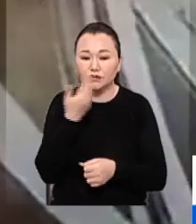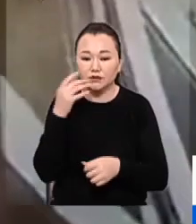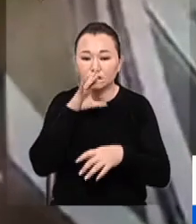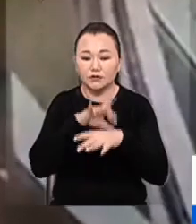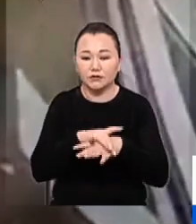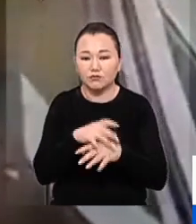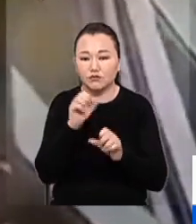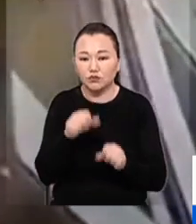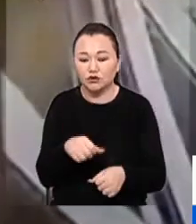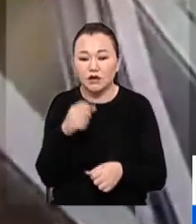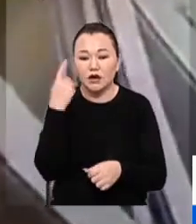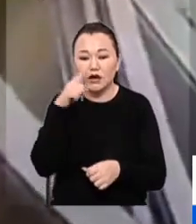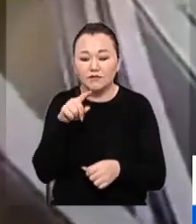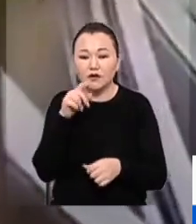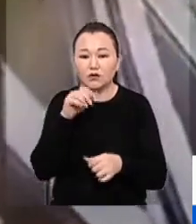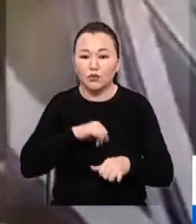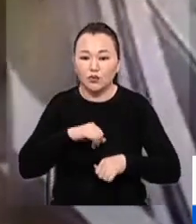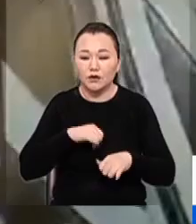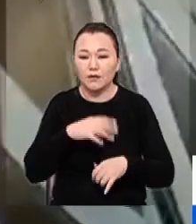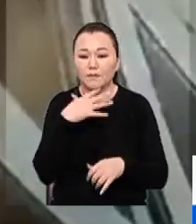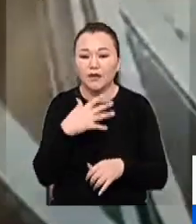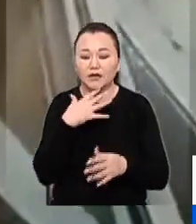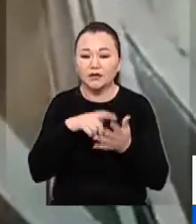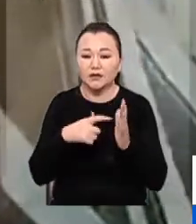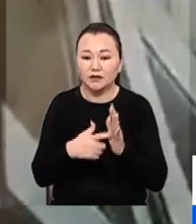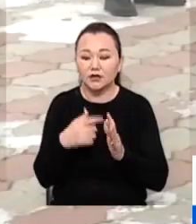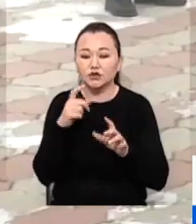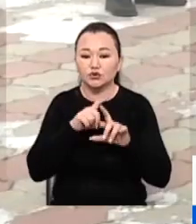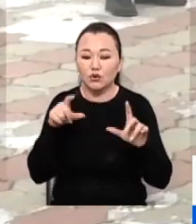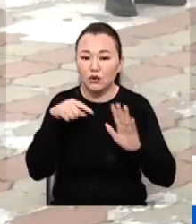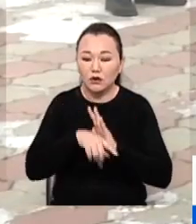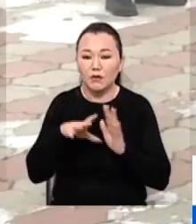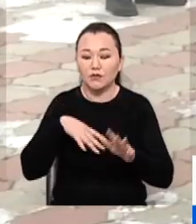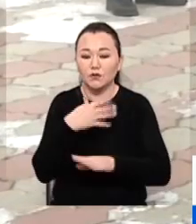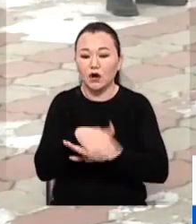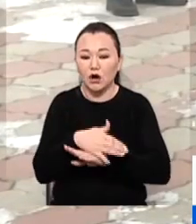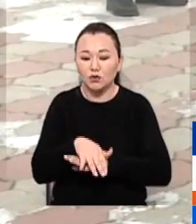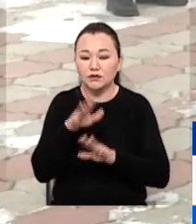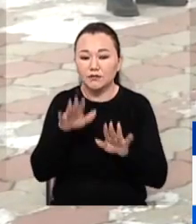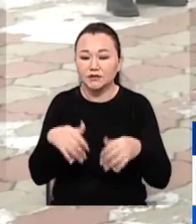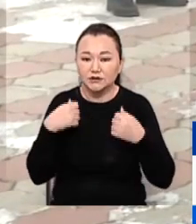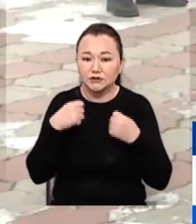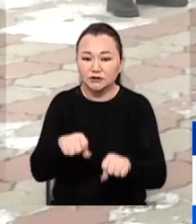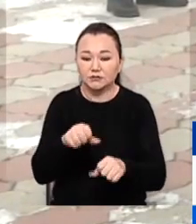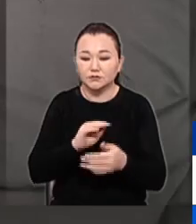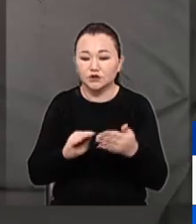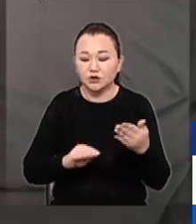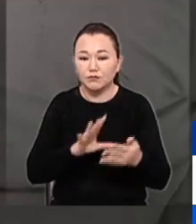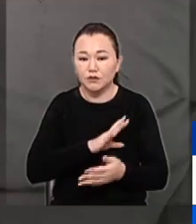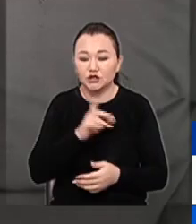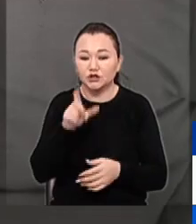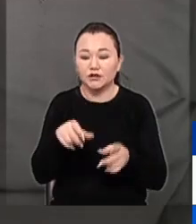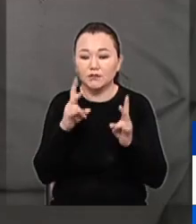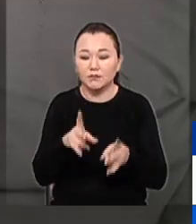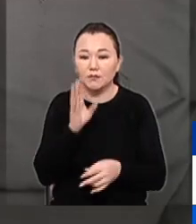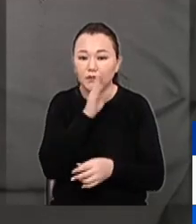аңғару қиын емес. Ал автор бұзақылар 5-ші сынып оқушысын алдымен мектепте кейін көшеге шығарып соққыға жыққан деп жазыпты. Бірақ жәбірленген